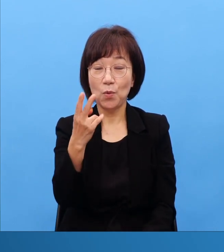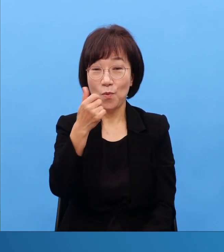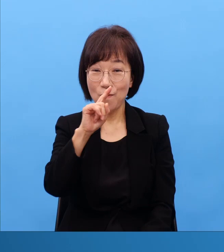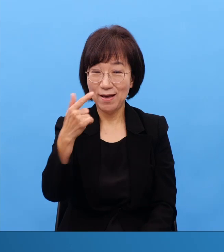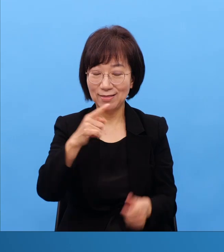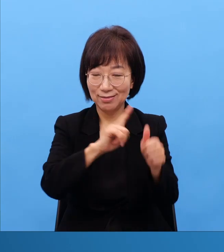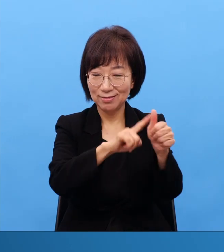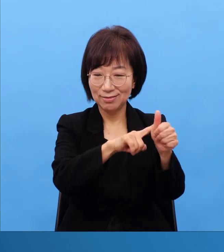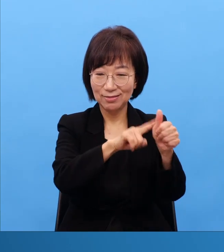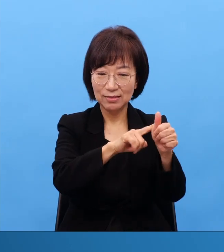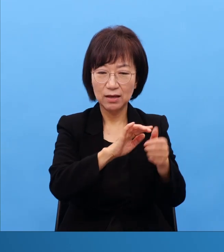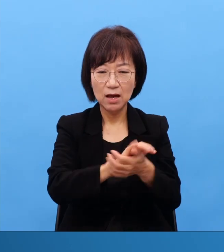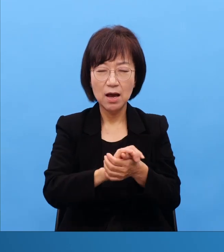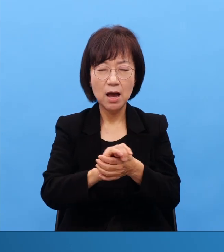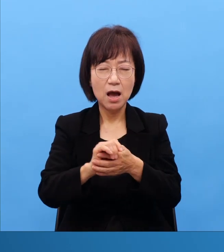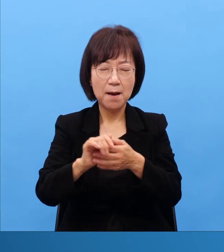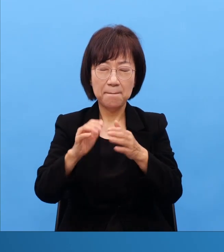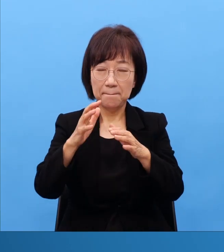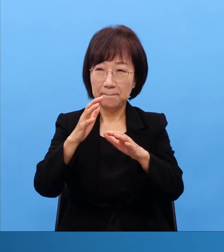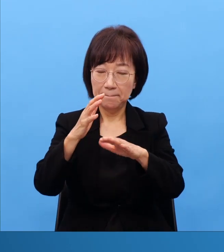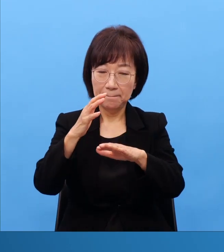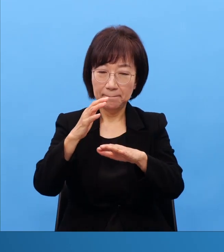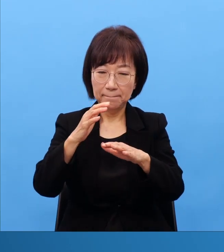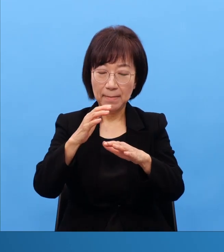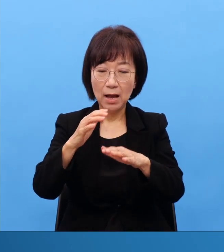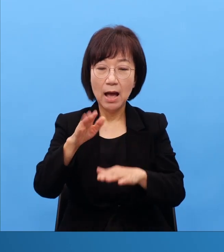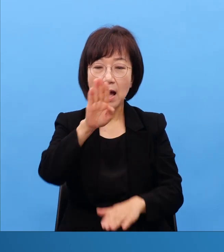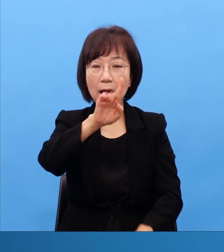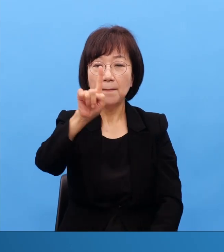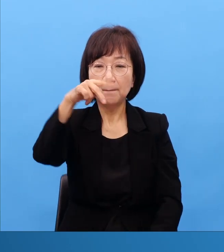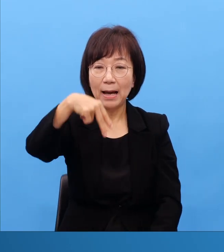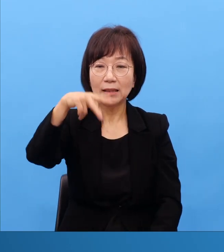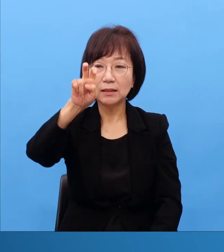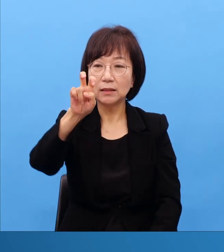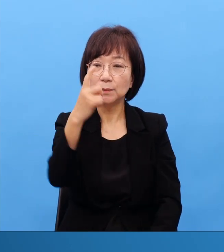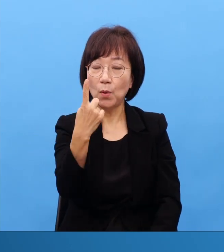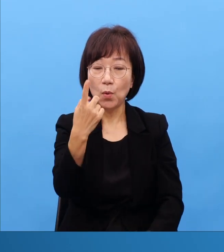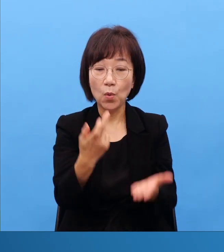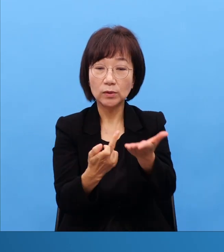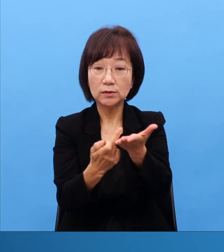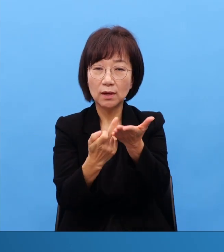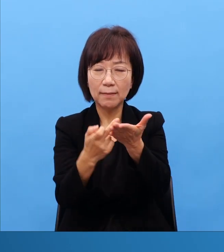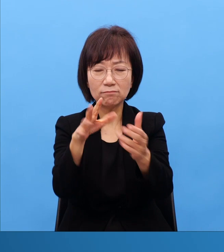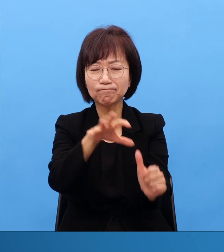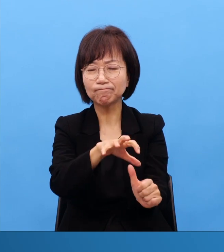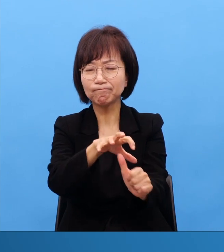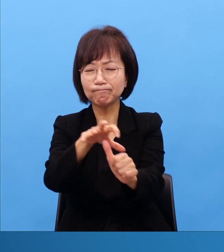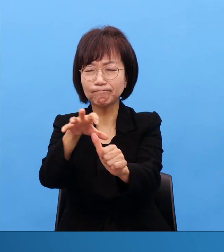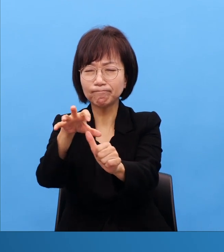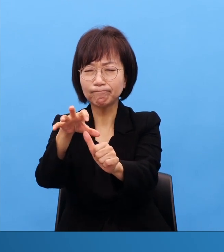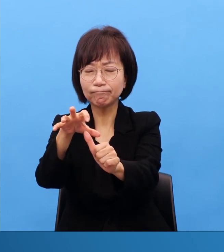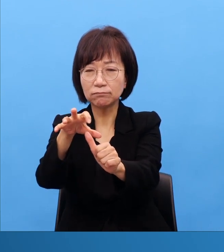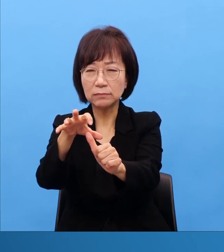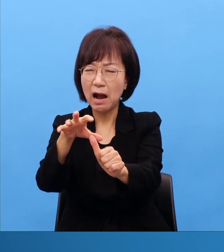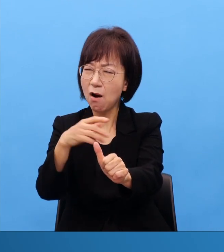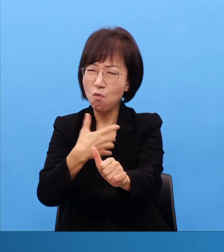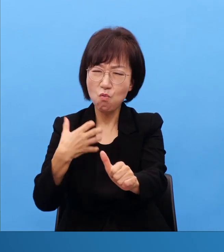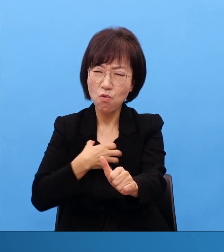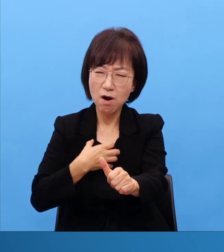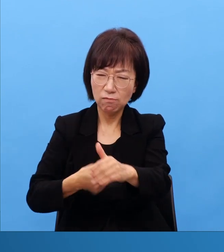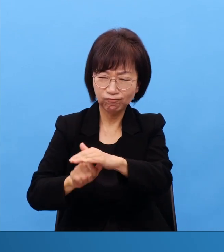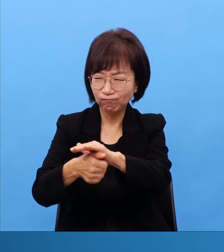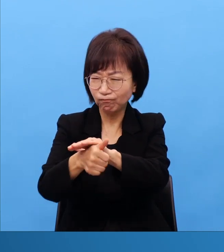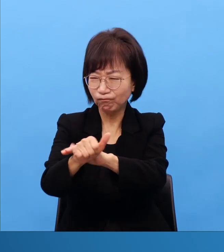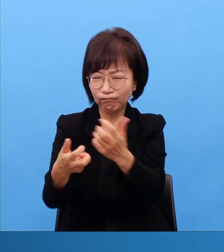John. He's expelled. He's exiled to the Patmos Island, where it's filled with serpents. 그때에